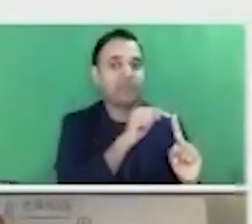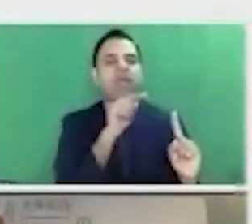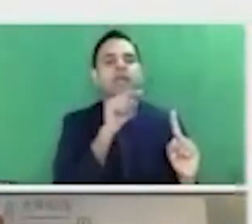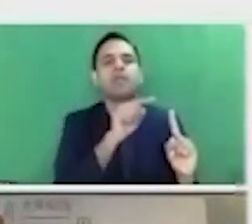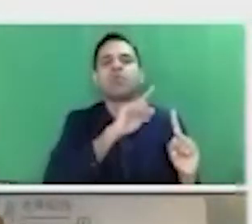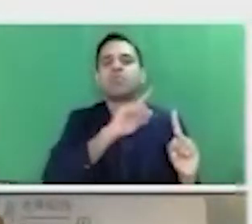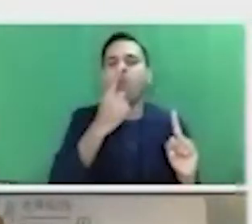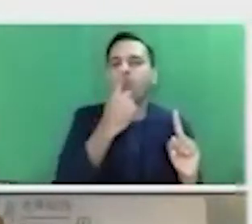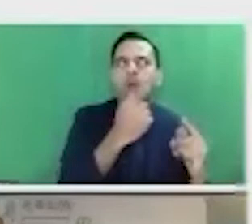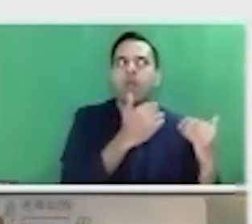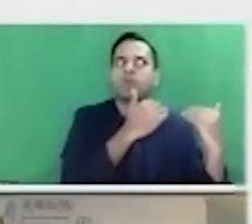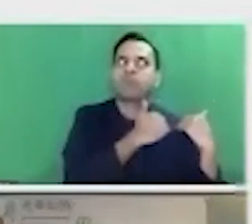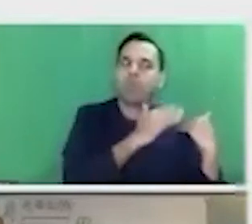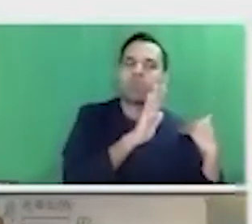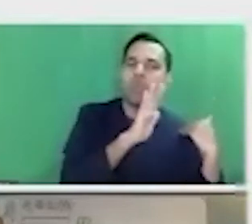عندما نتحدث عن